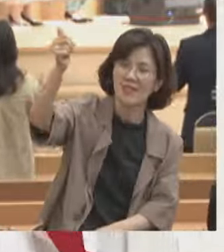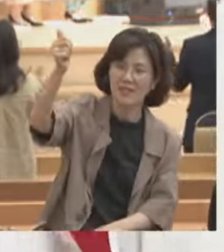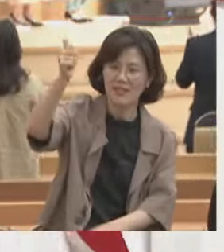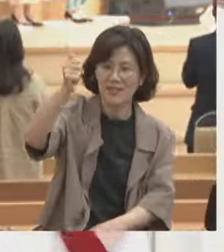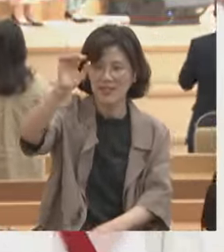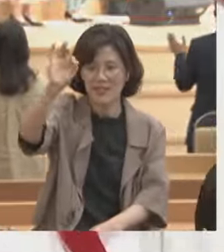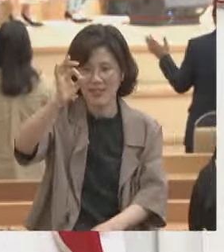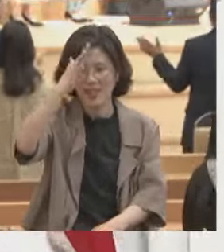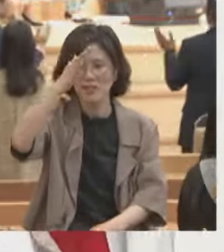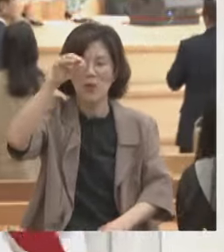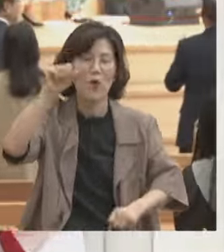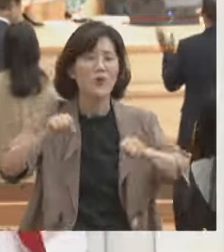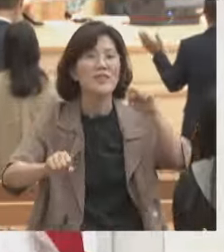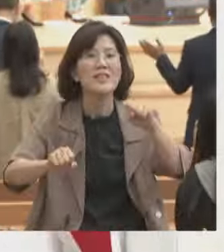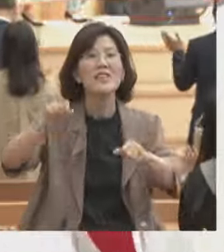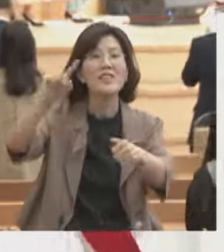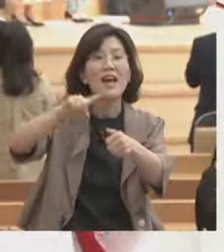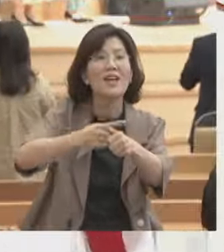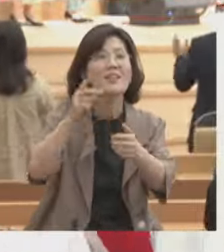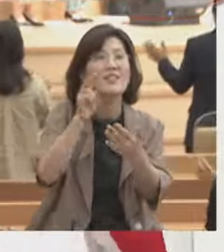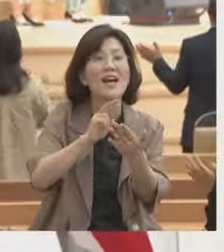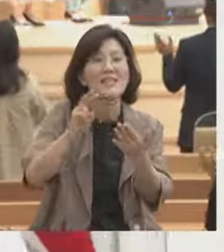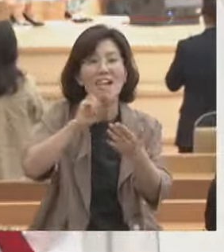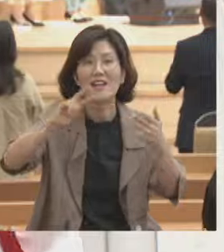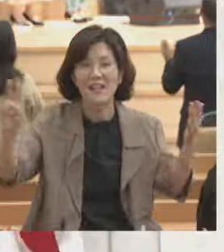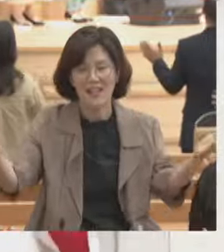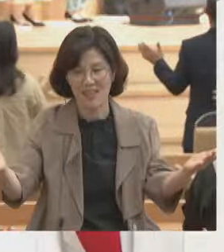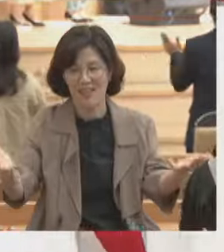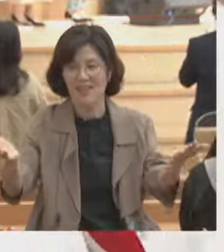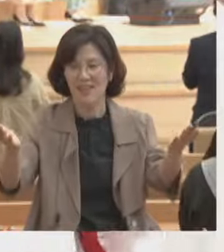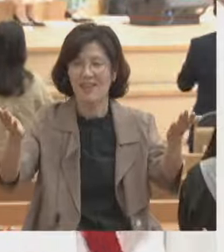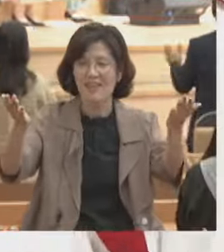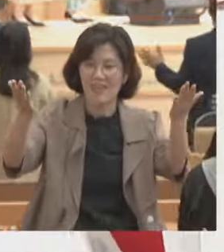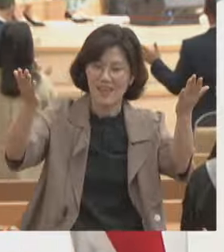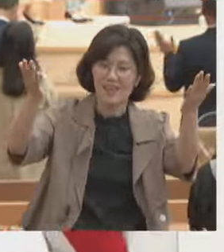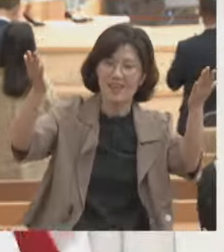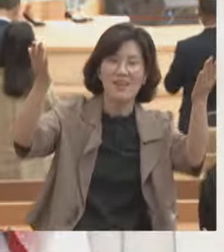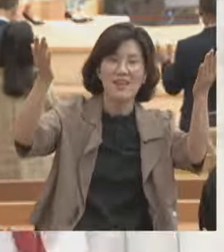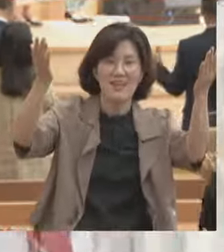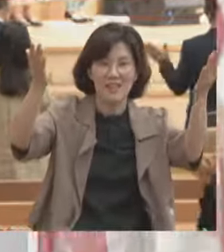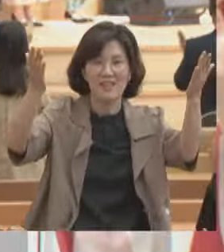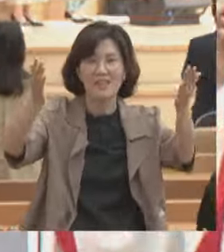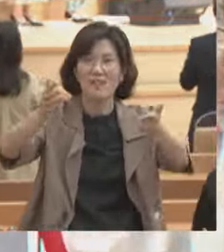그의 능하신 행동을 이날 찬양해. 다시 한번